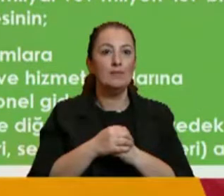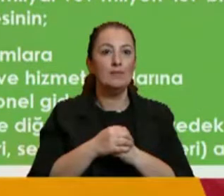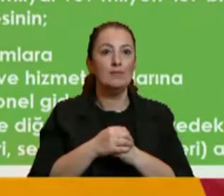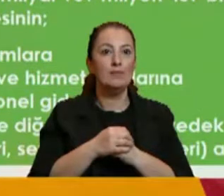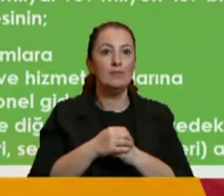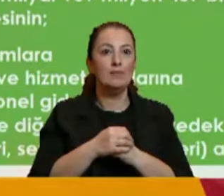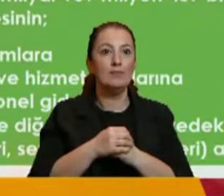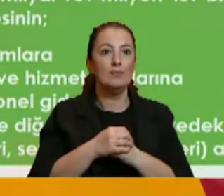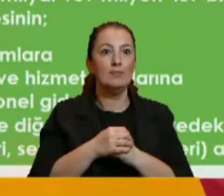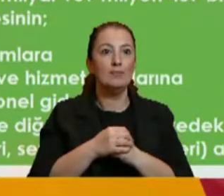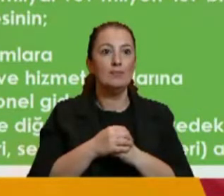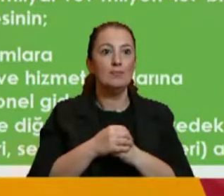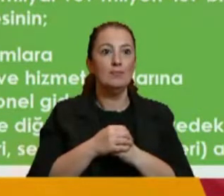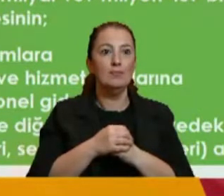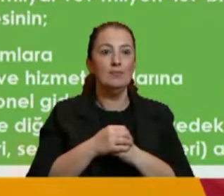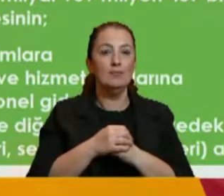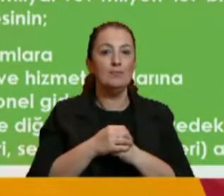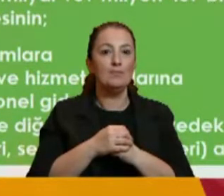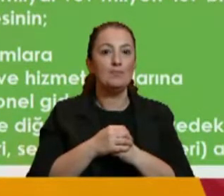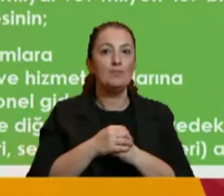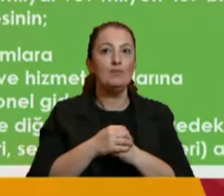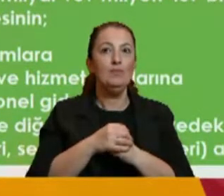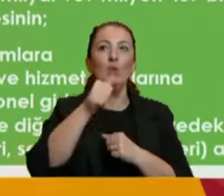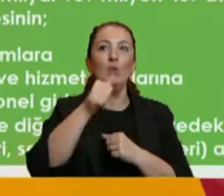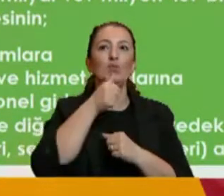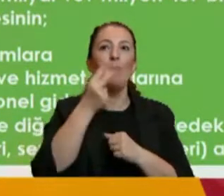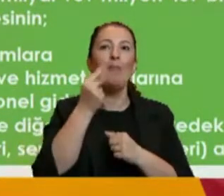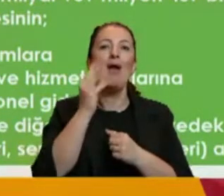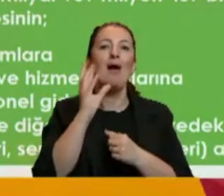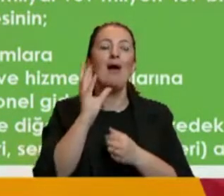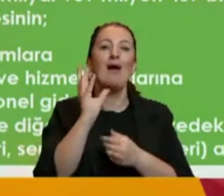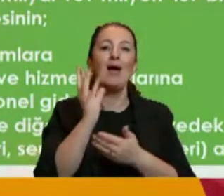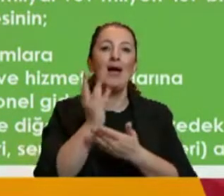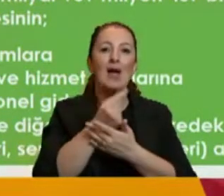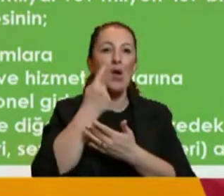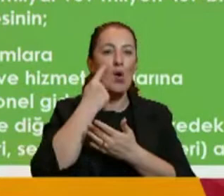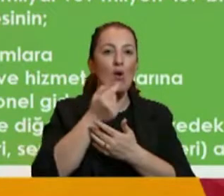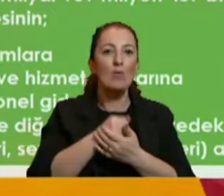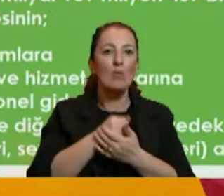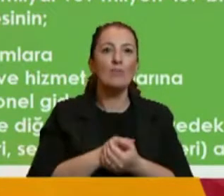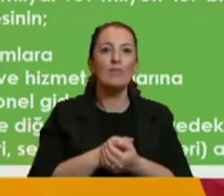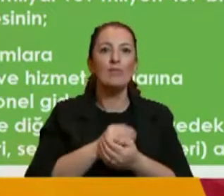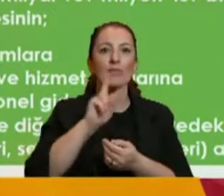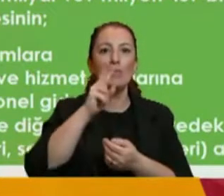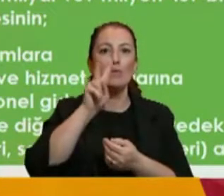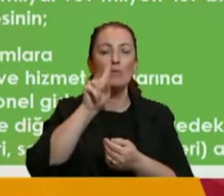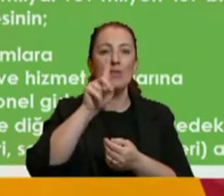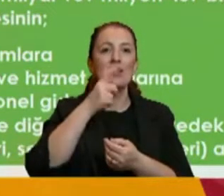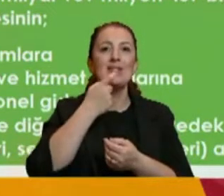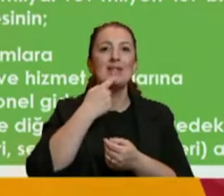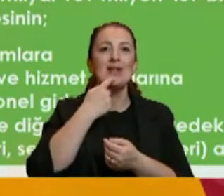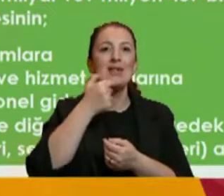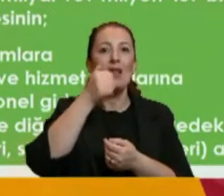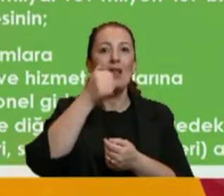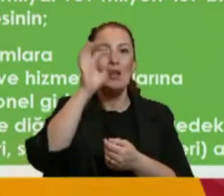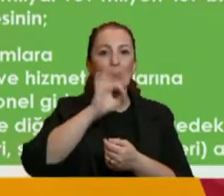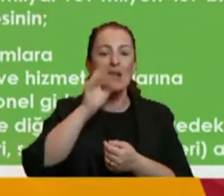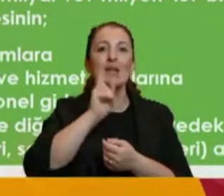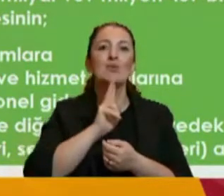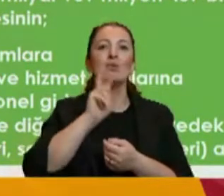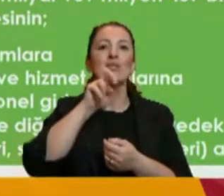abone ol bu su gelirleri alt Evet 2021 yılı 6 milyar